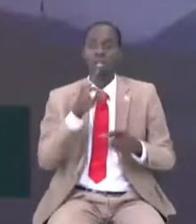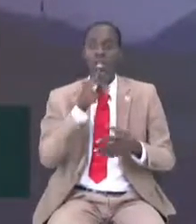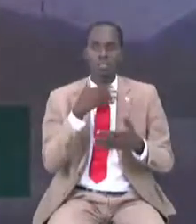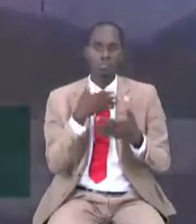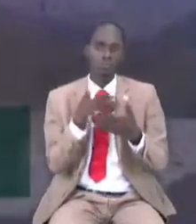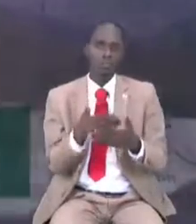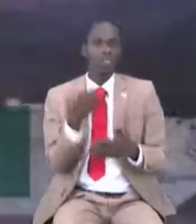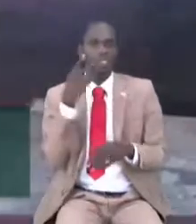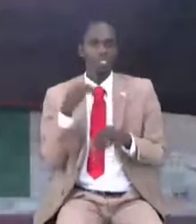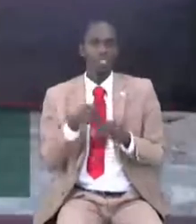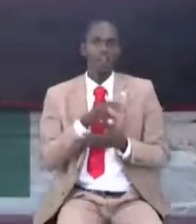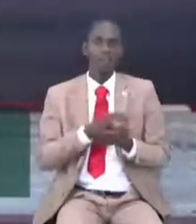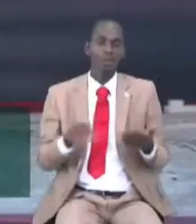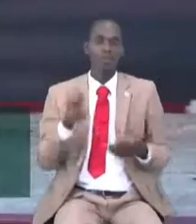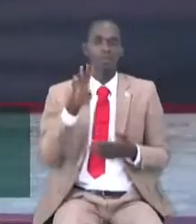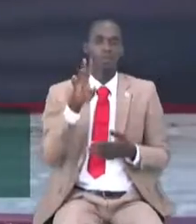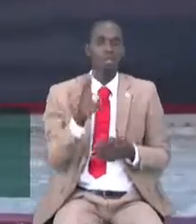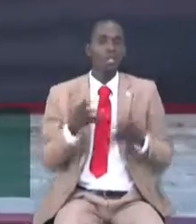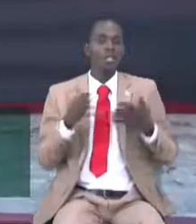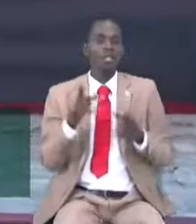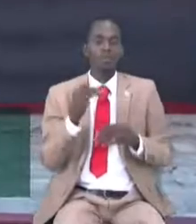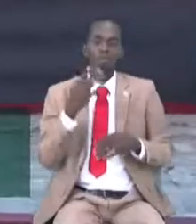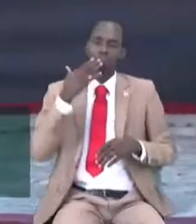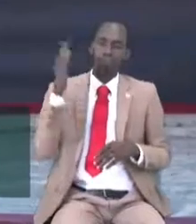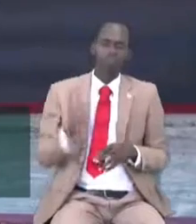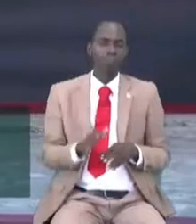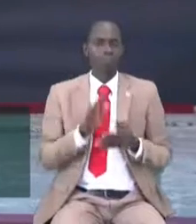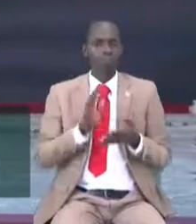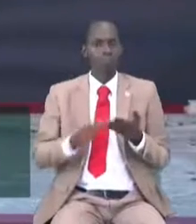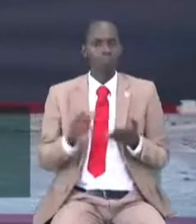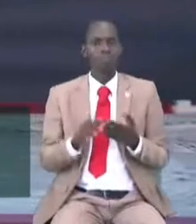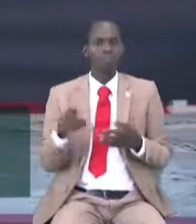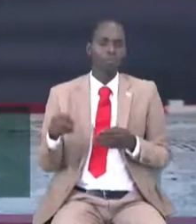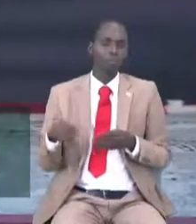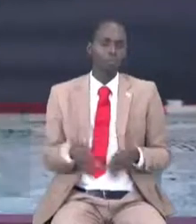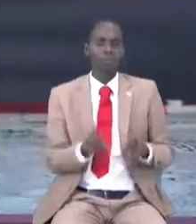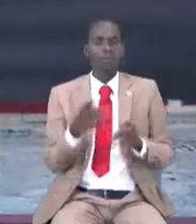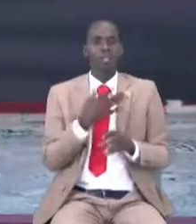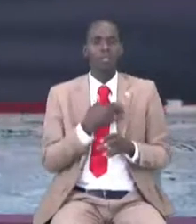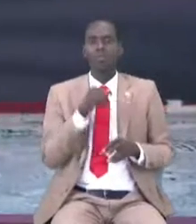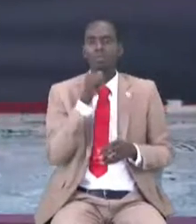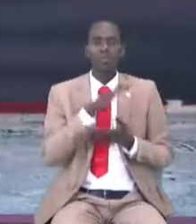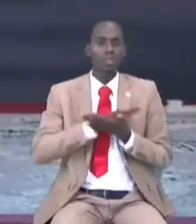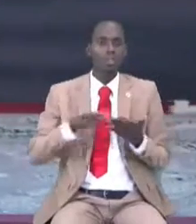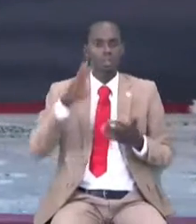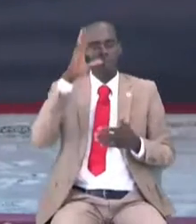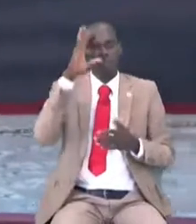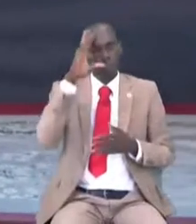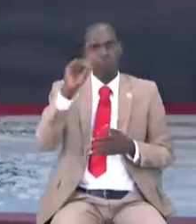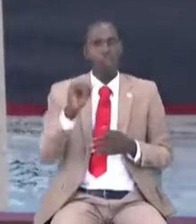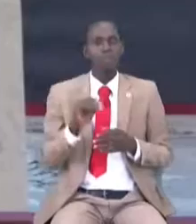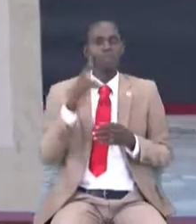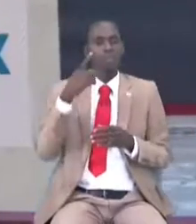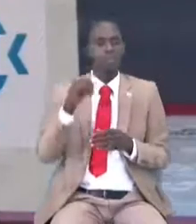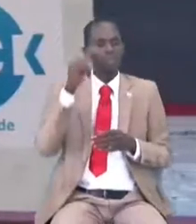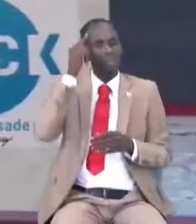voie et l'homme d'iniquité ses pensées, qu'il retourne à l'Éternel. C'est ce qu'il veut, c'est